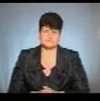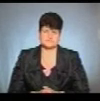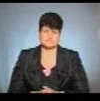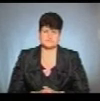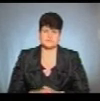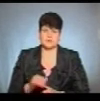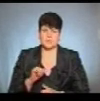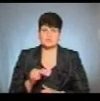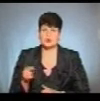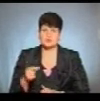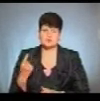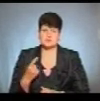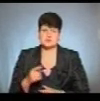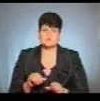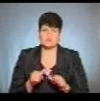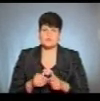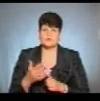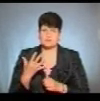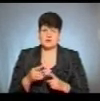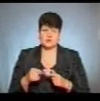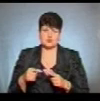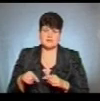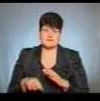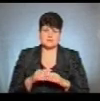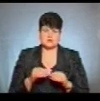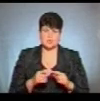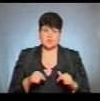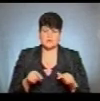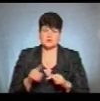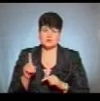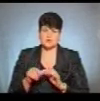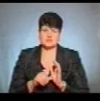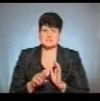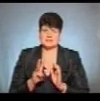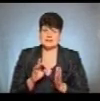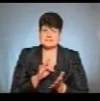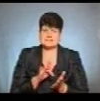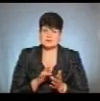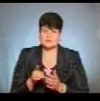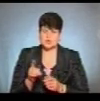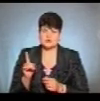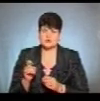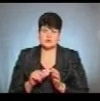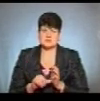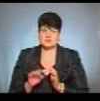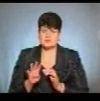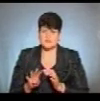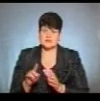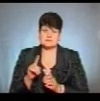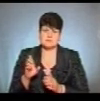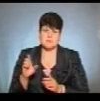У Тернопільській області сформовано 5 окружних виборчих округів: 163-й з центром у Тернополі, 164-й у